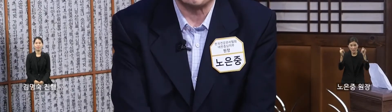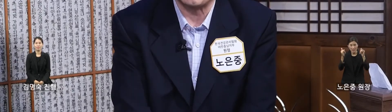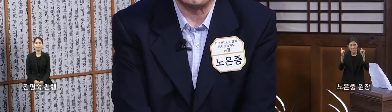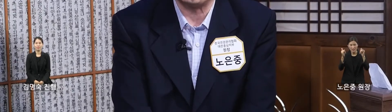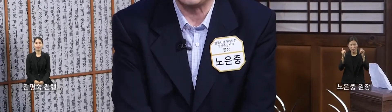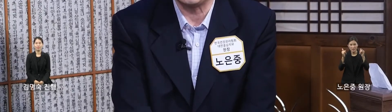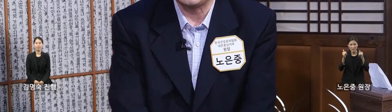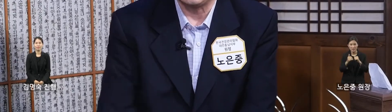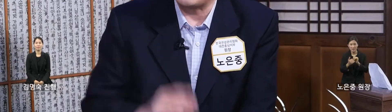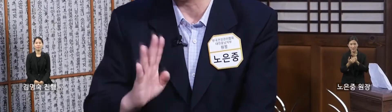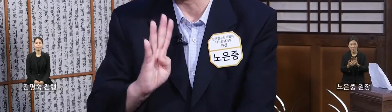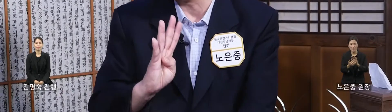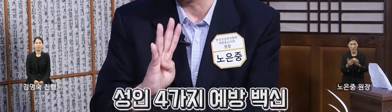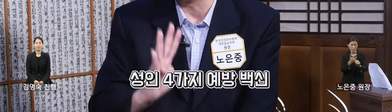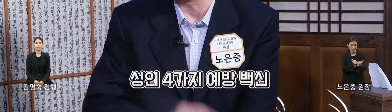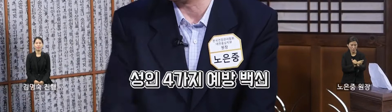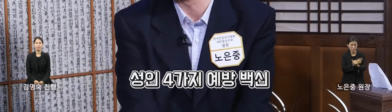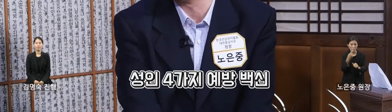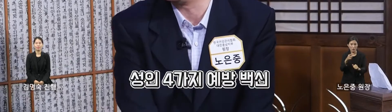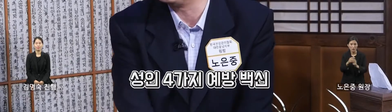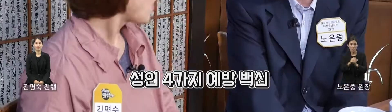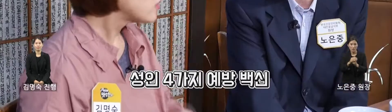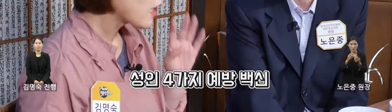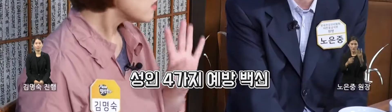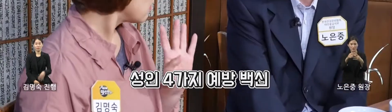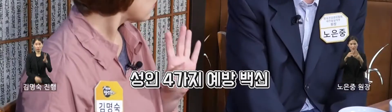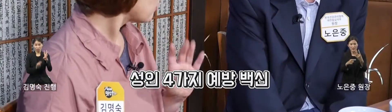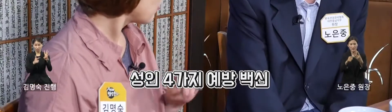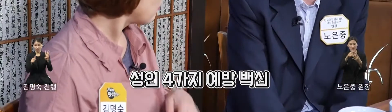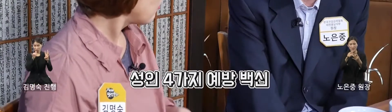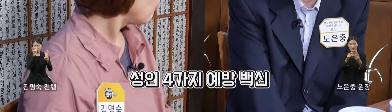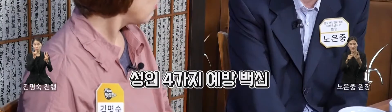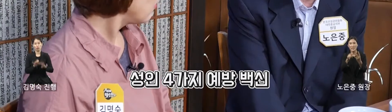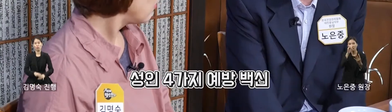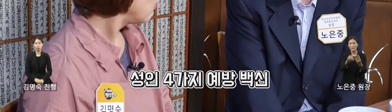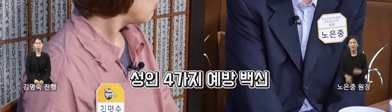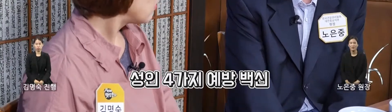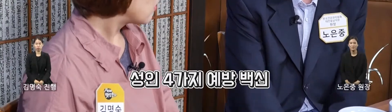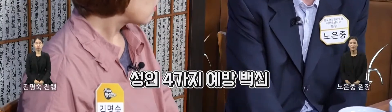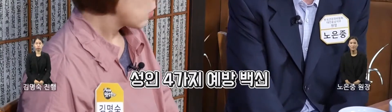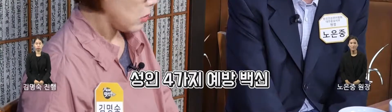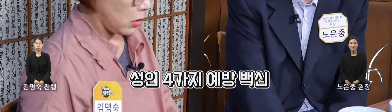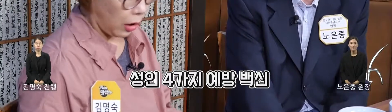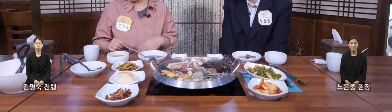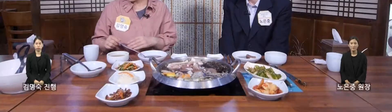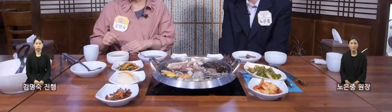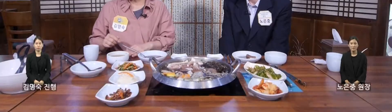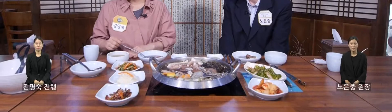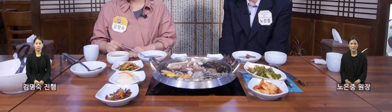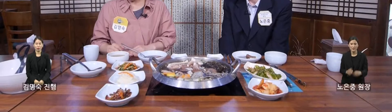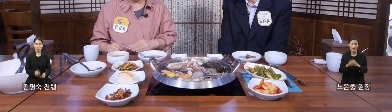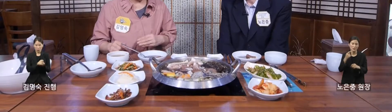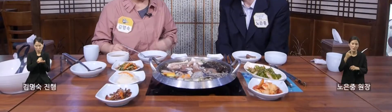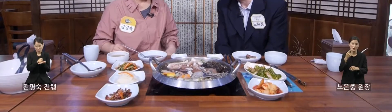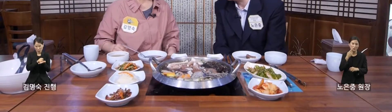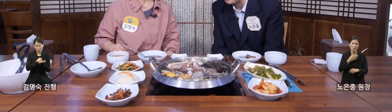성인 예방종 권고하는 네 가지 예방 백신이 있어요. 아, 네 가지? 네, 네 가지 예방 백신이 이제 계절 인플루엔자 아유, 백신.